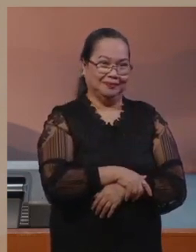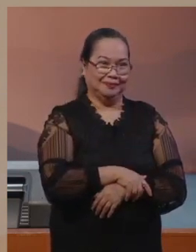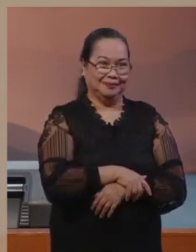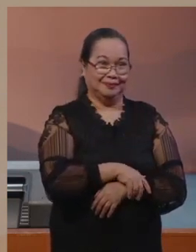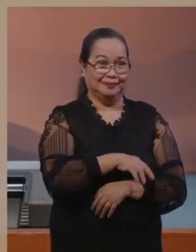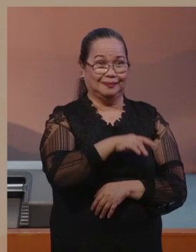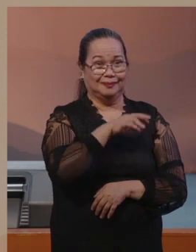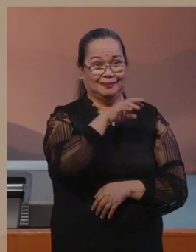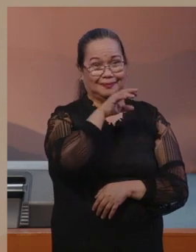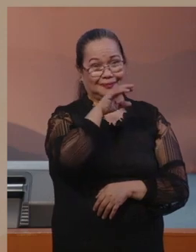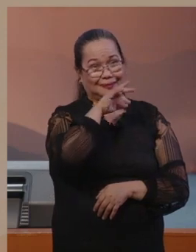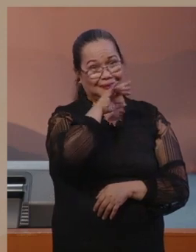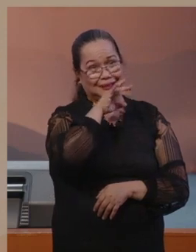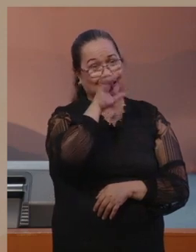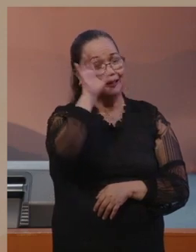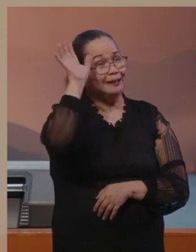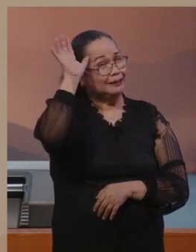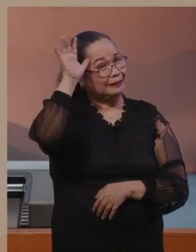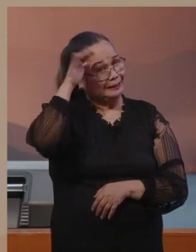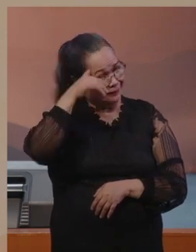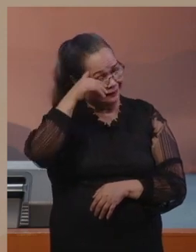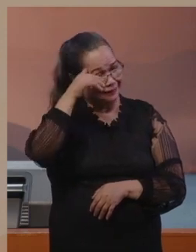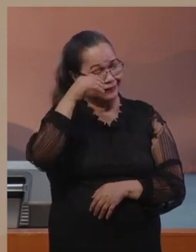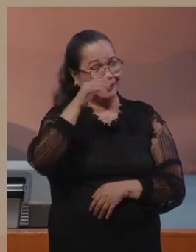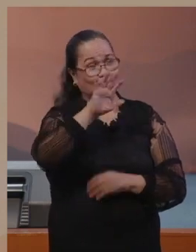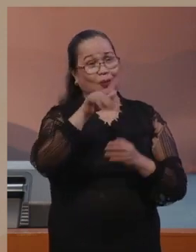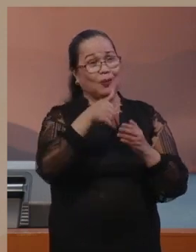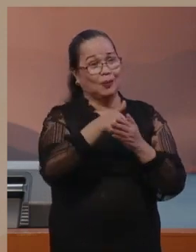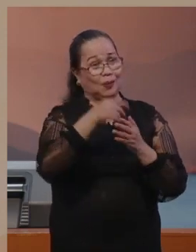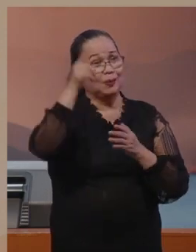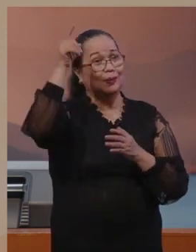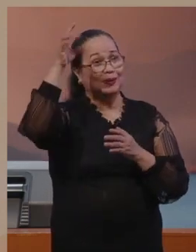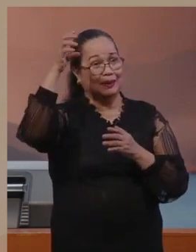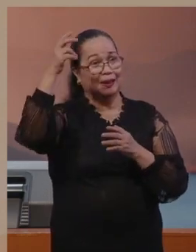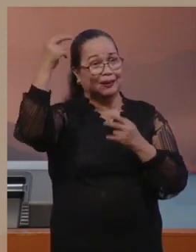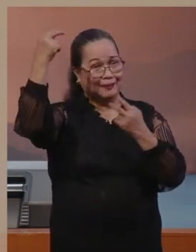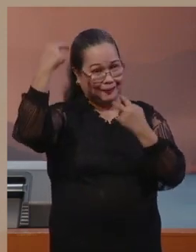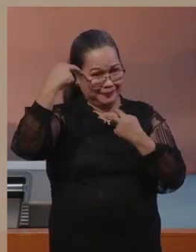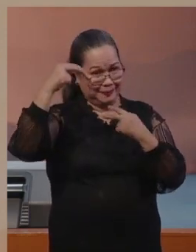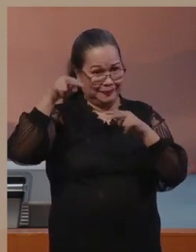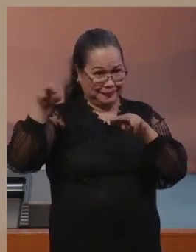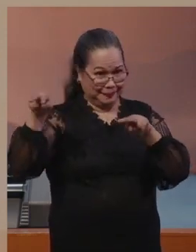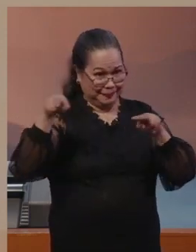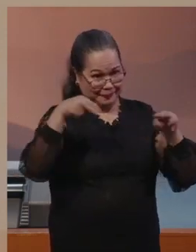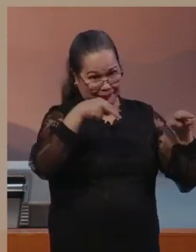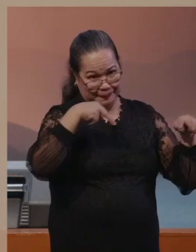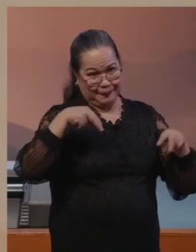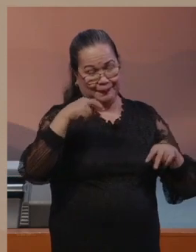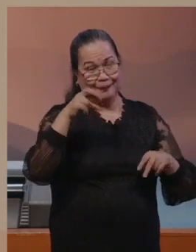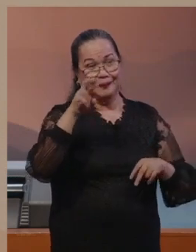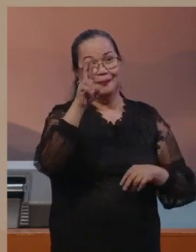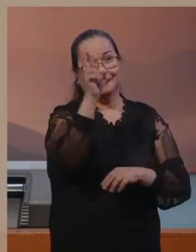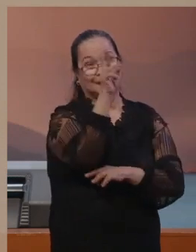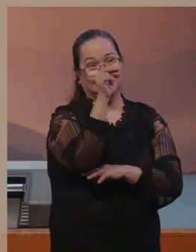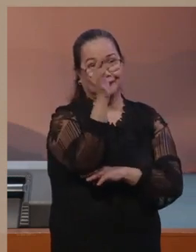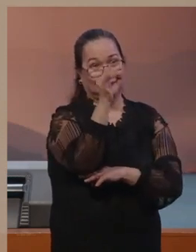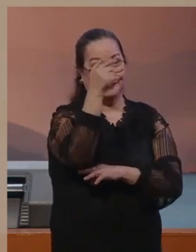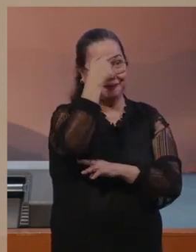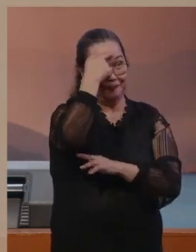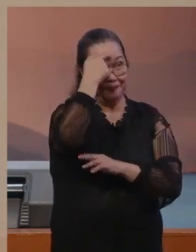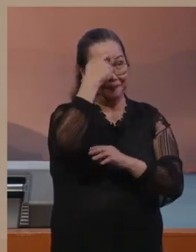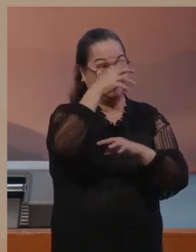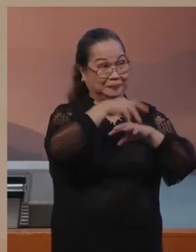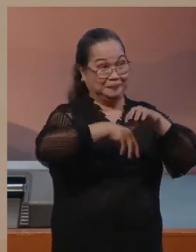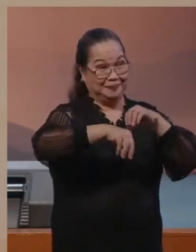klaseng sitwasyon. Sa mata ng Diyos, lahat po kami ay Rahab. Ngunit dahil sa Panginoong Hesus,